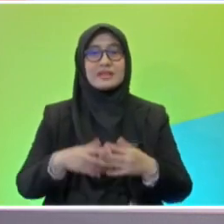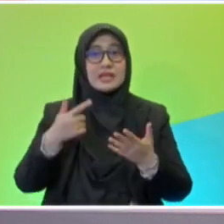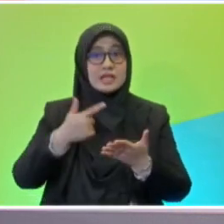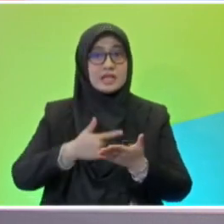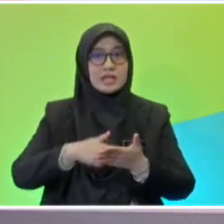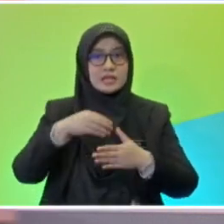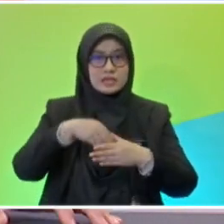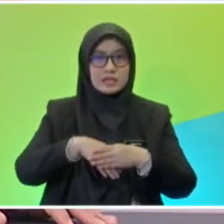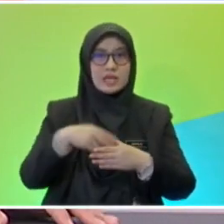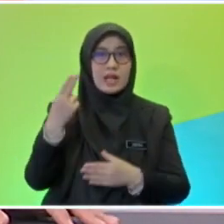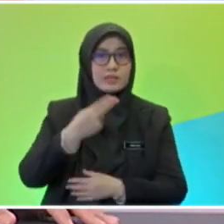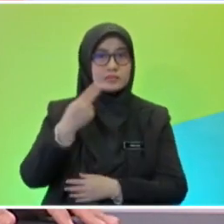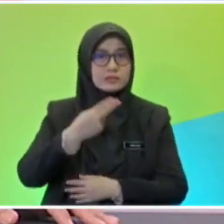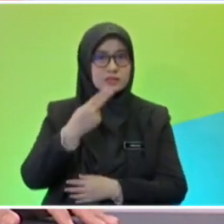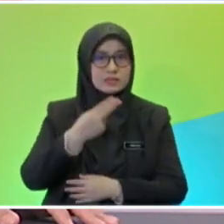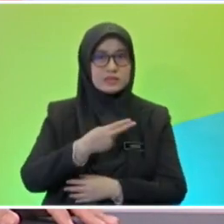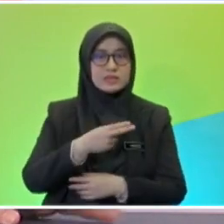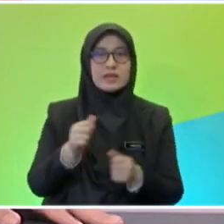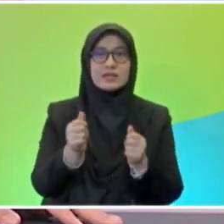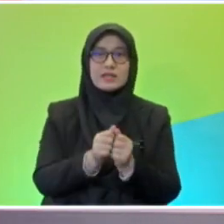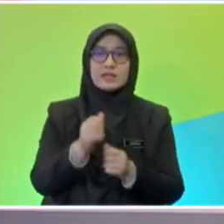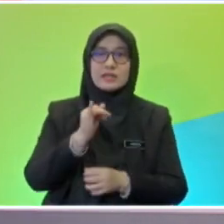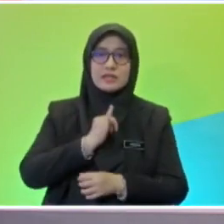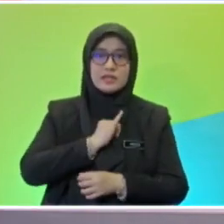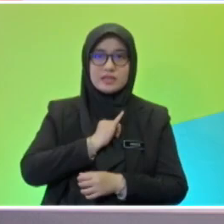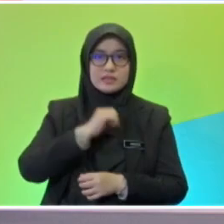bersama dengan saya Akma Nazi dan juga